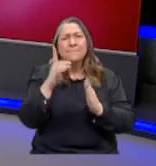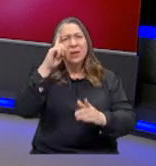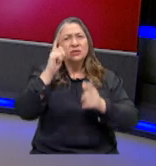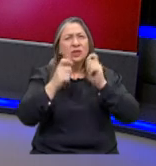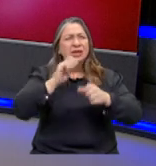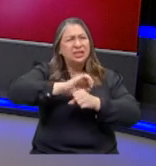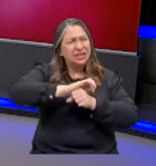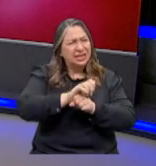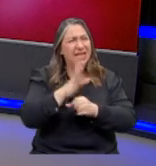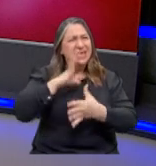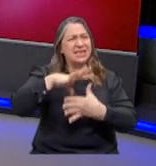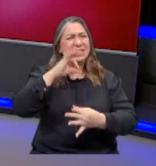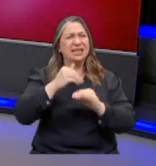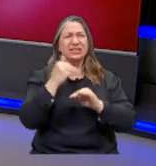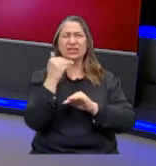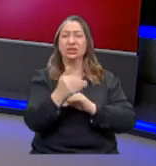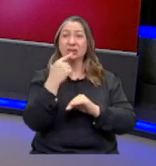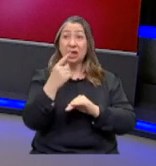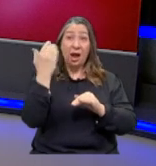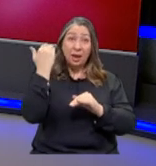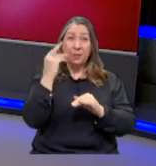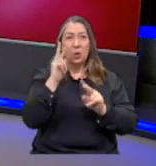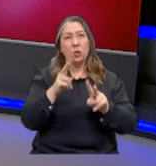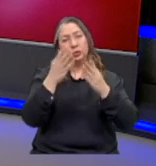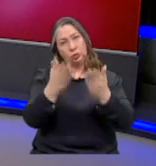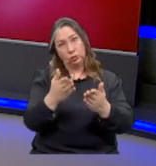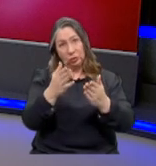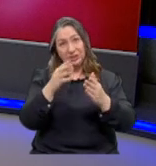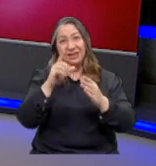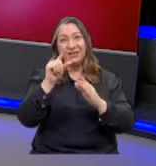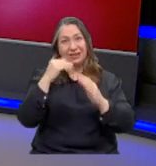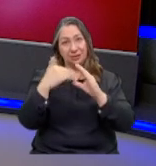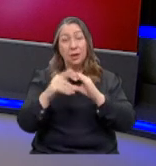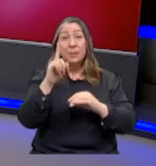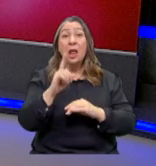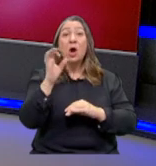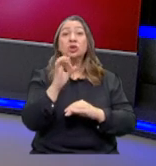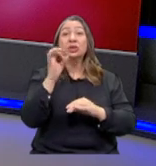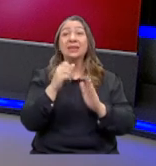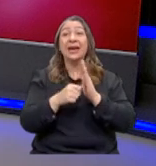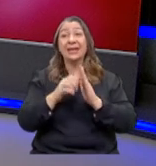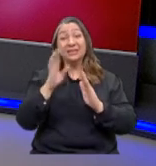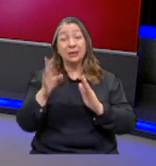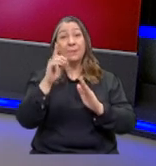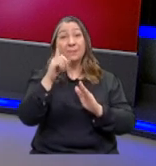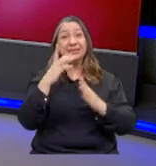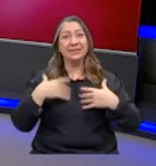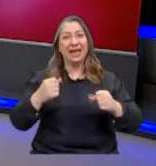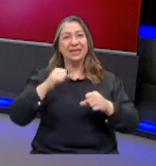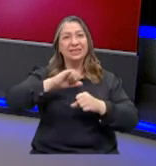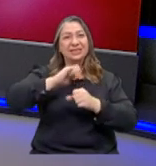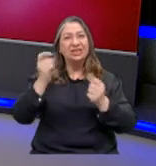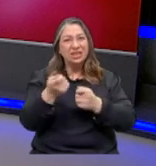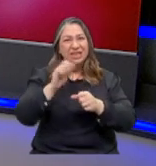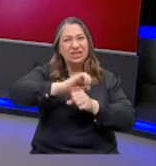başvurulan şiddet insanlık dışıdır dedi. Arkamda görüyorsunuz tweetini. 1 Ocak tarihine gideceğiz. Yine bir sağlık çalışanına